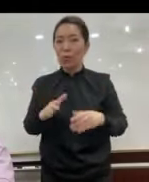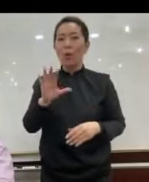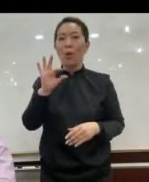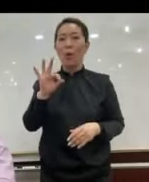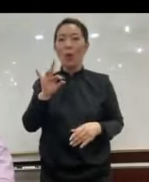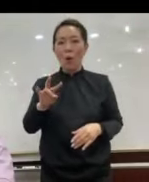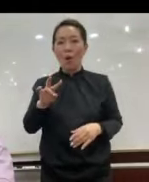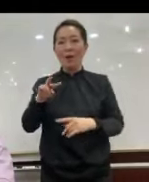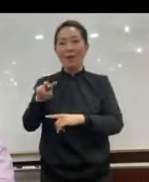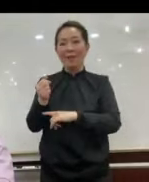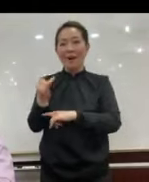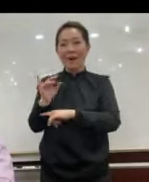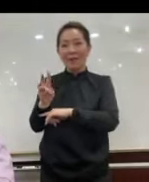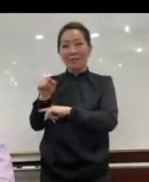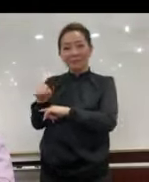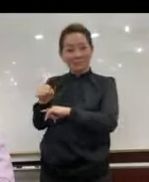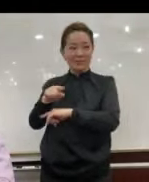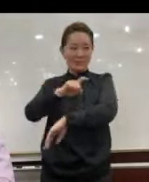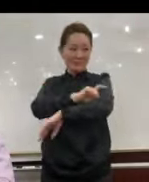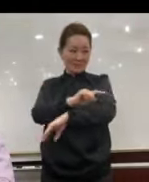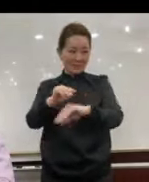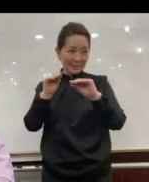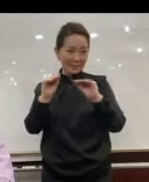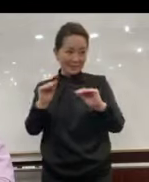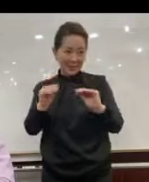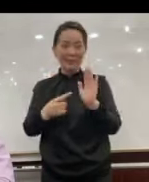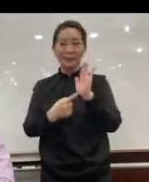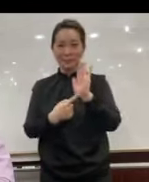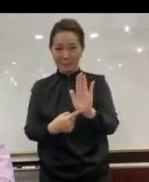онлайнаар хичээл заая.